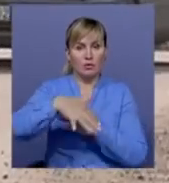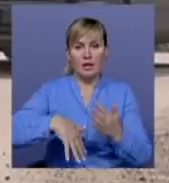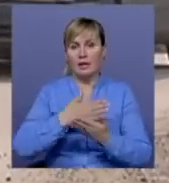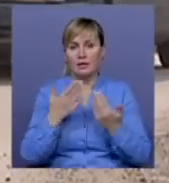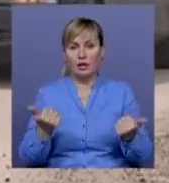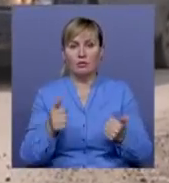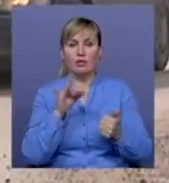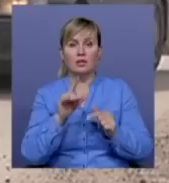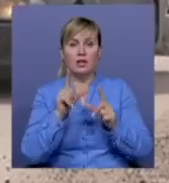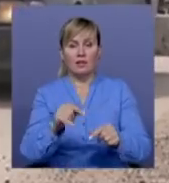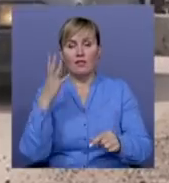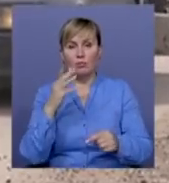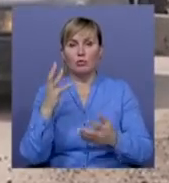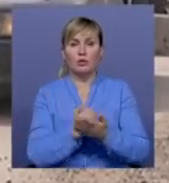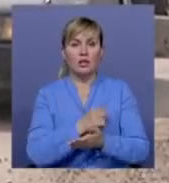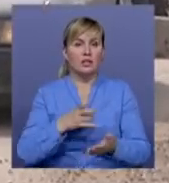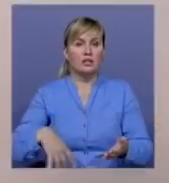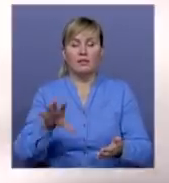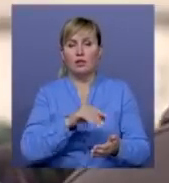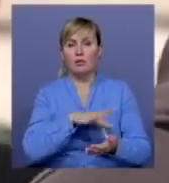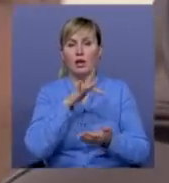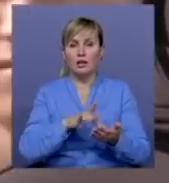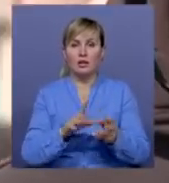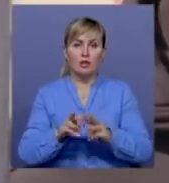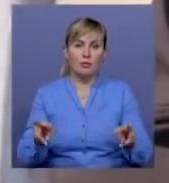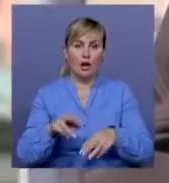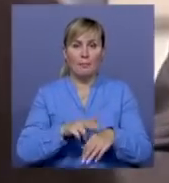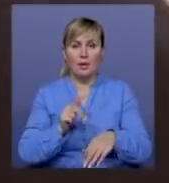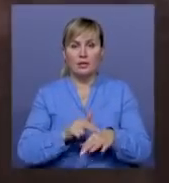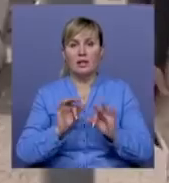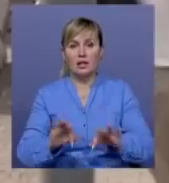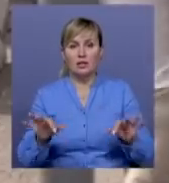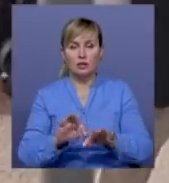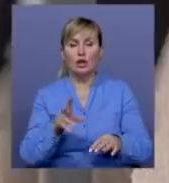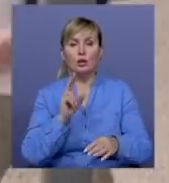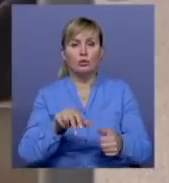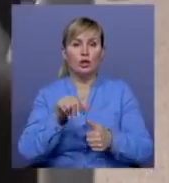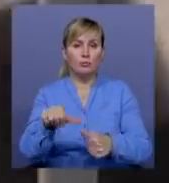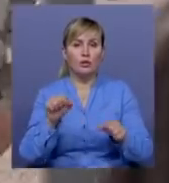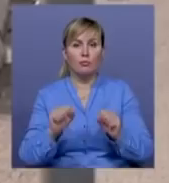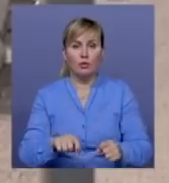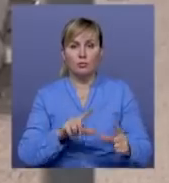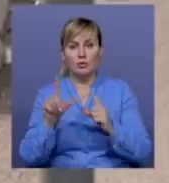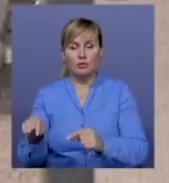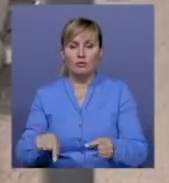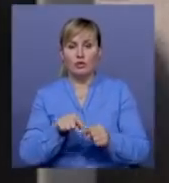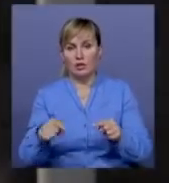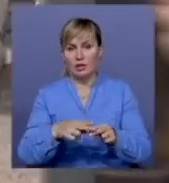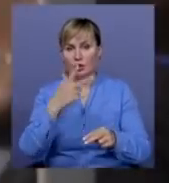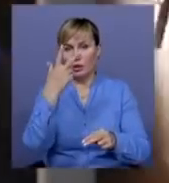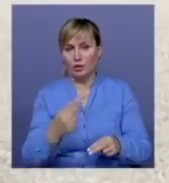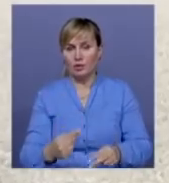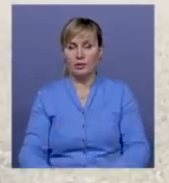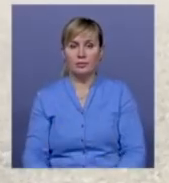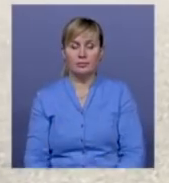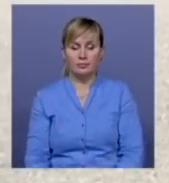Между тем, заехать в Алматы удастся не всем. В городском департаменте полиции разъяснили, кто именно может передвигаться в течение этих трех дней.